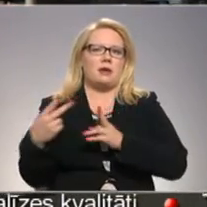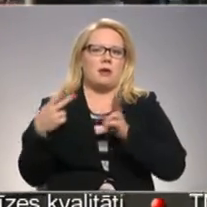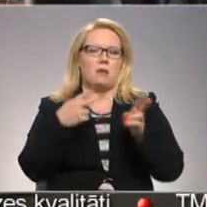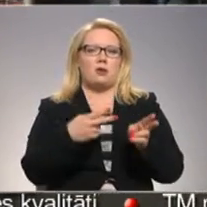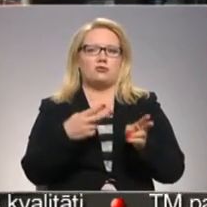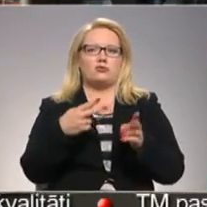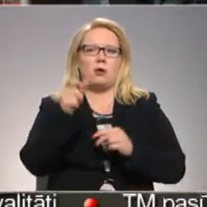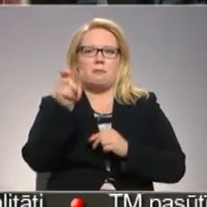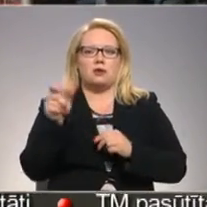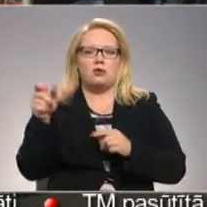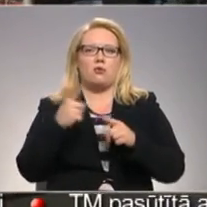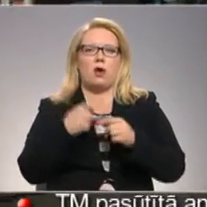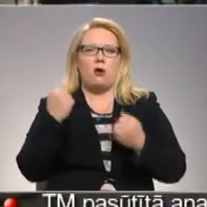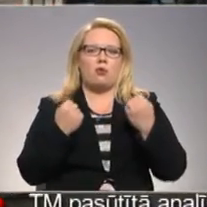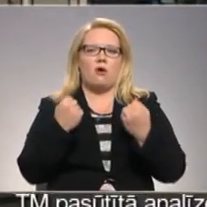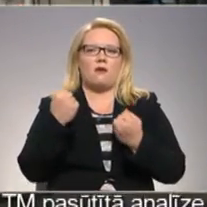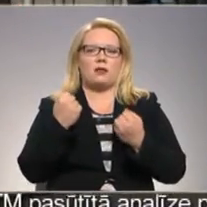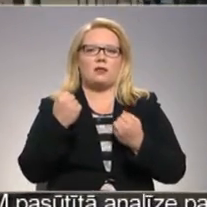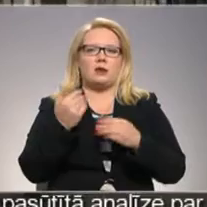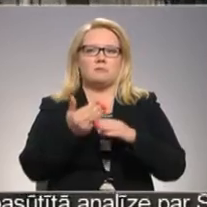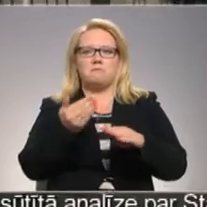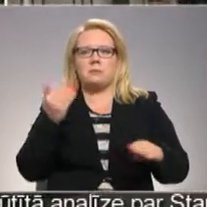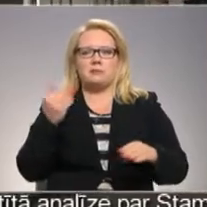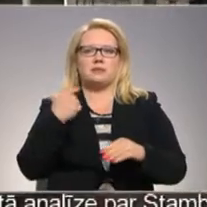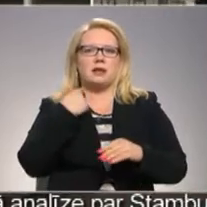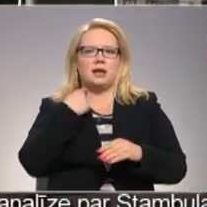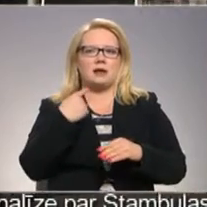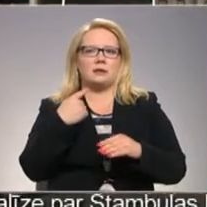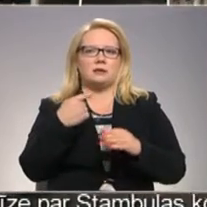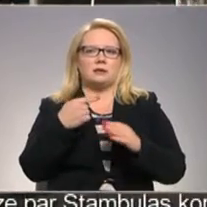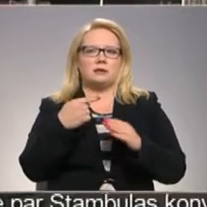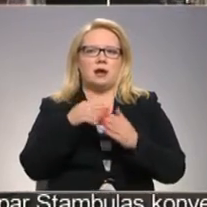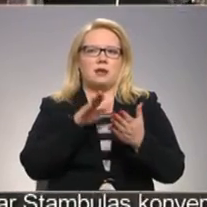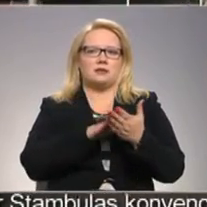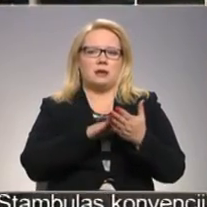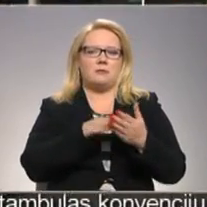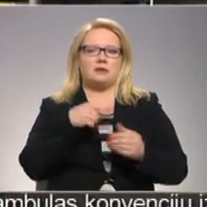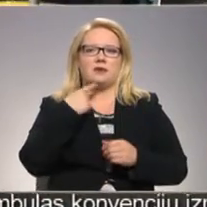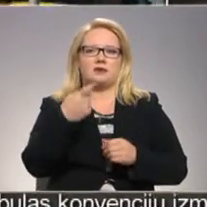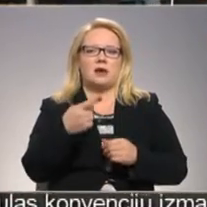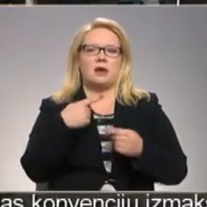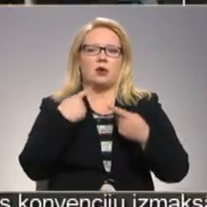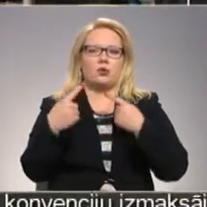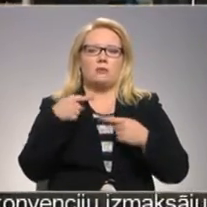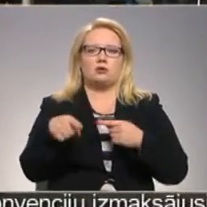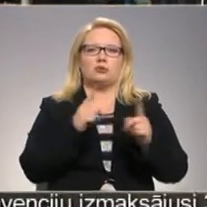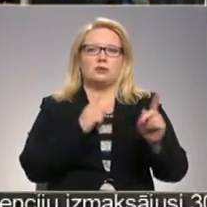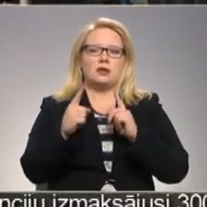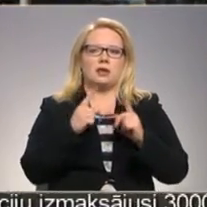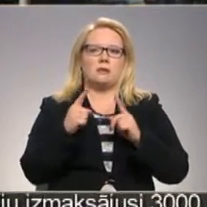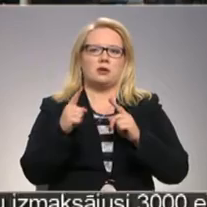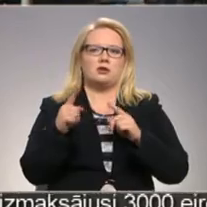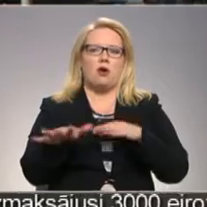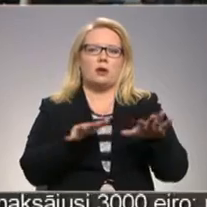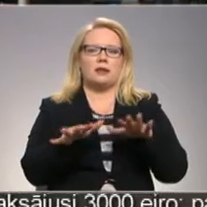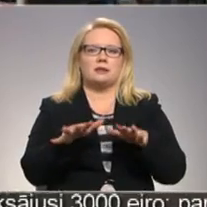pasažierus un autovadītājus Rīgā vēl nu, krietni vienpirms Rīgas atzīmes? Tātad, ja runājam par šo satiksmes organizācijas schēmu